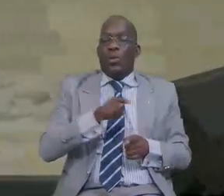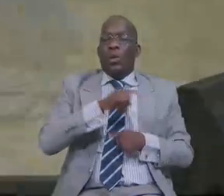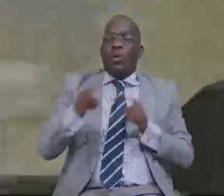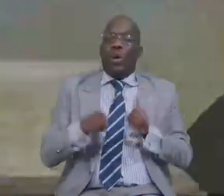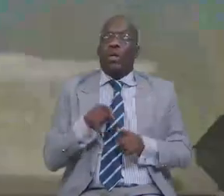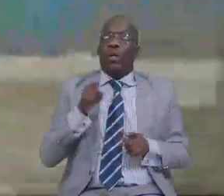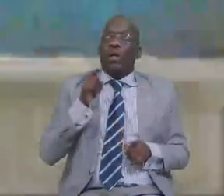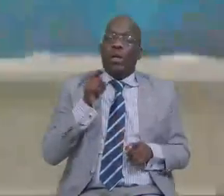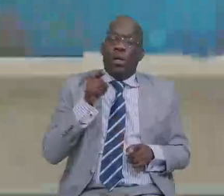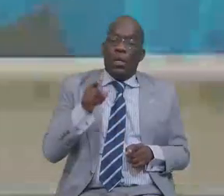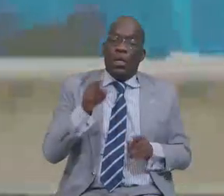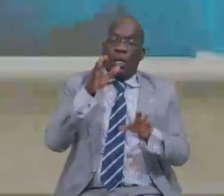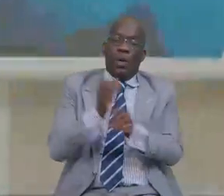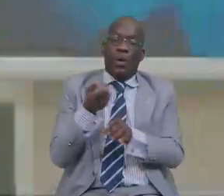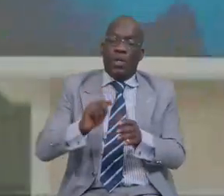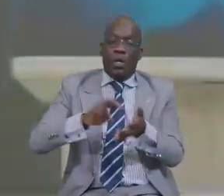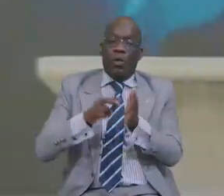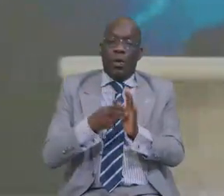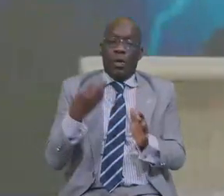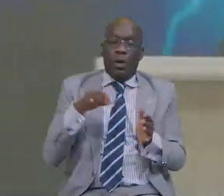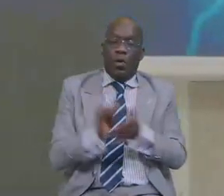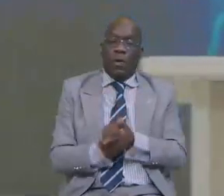sens de la révélation, il est allé vers le